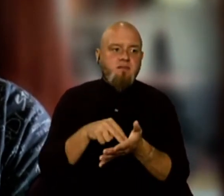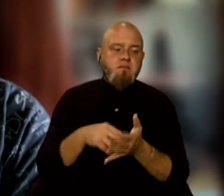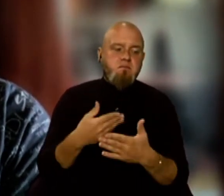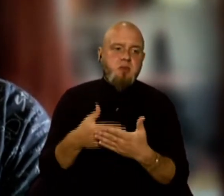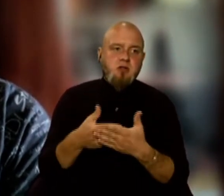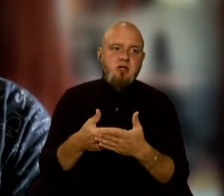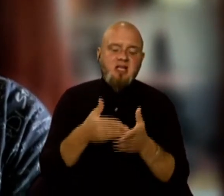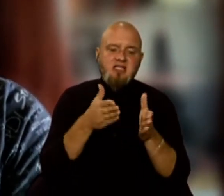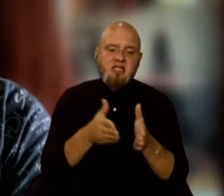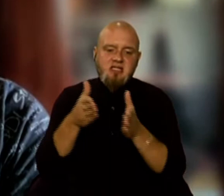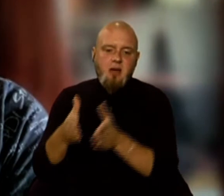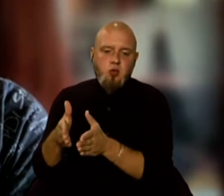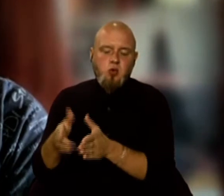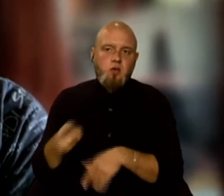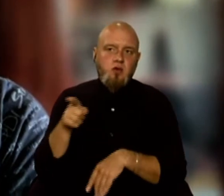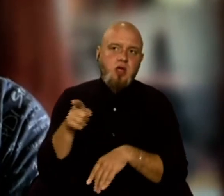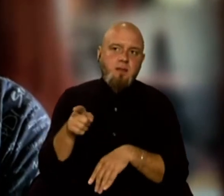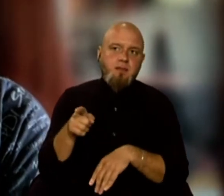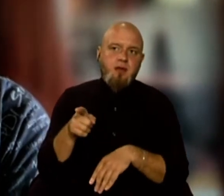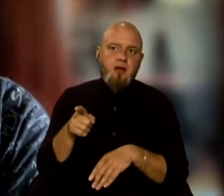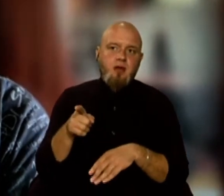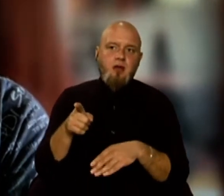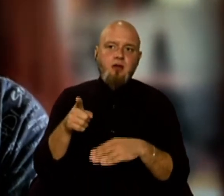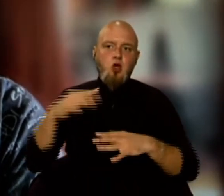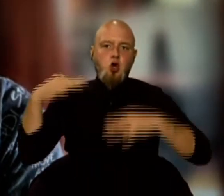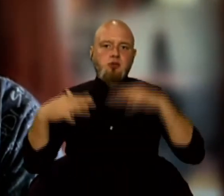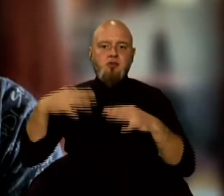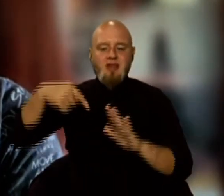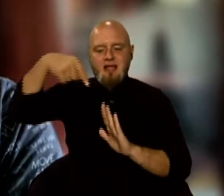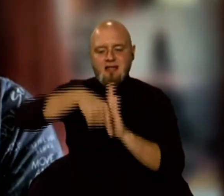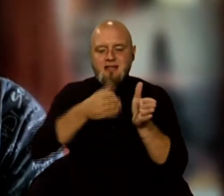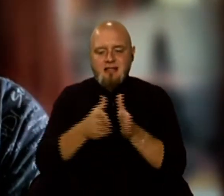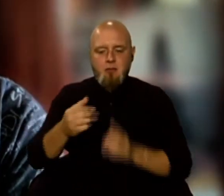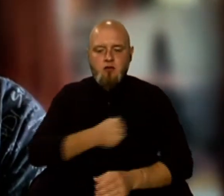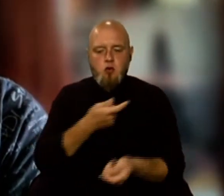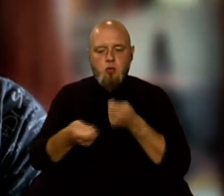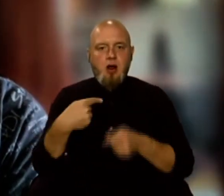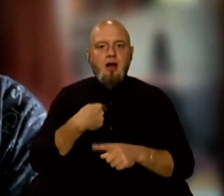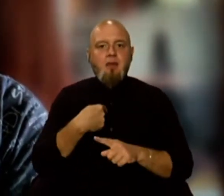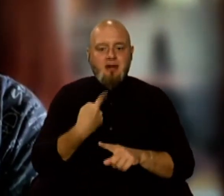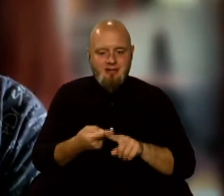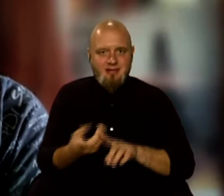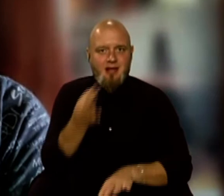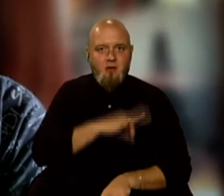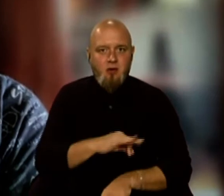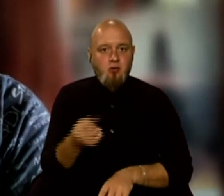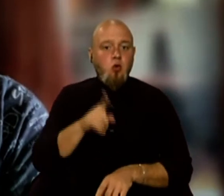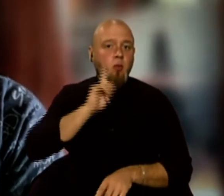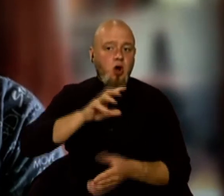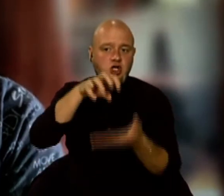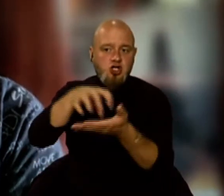майже системною, вона розбалансовує саму систему військового управління. І нам це на користь, тому що поки